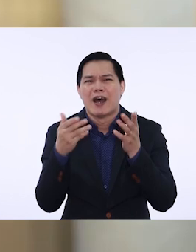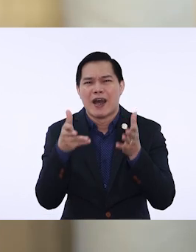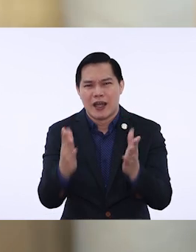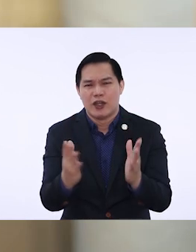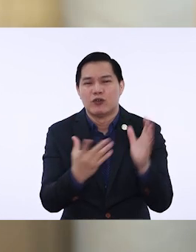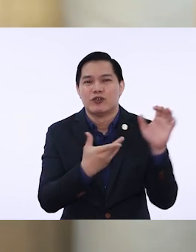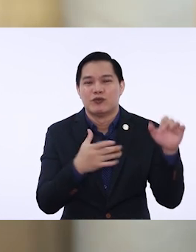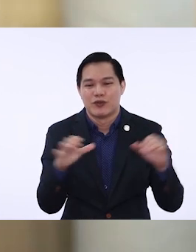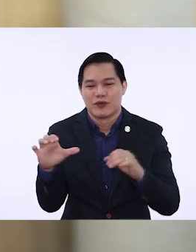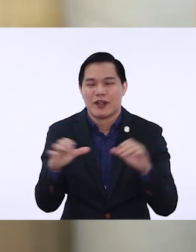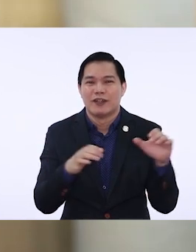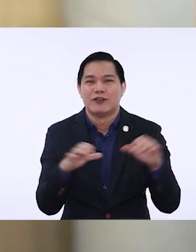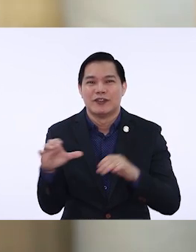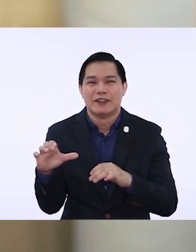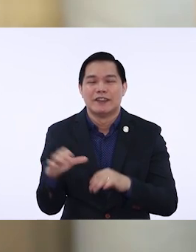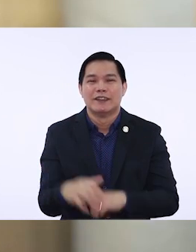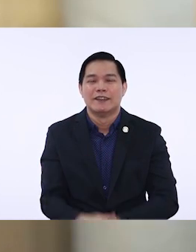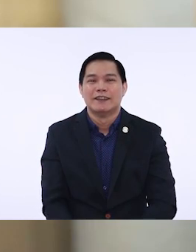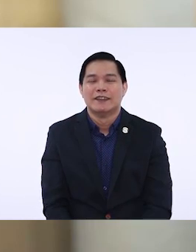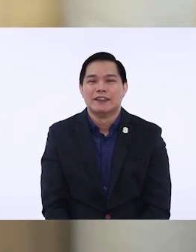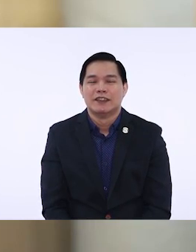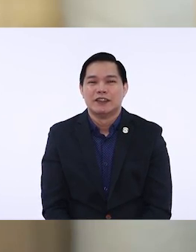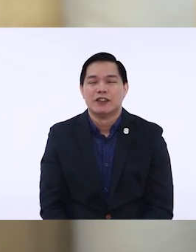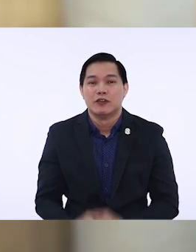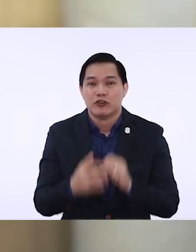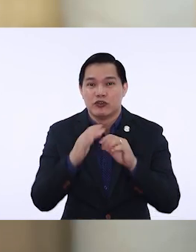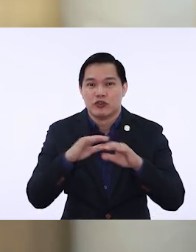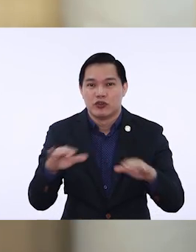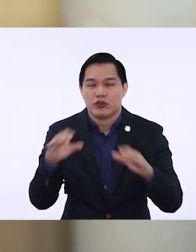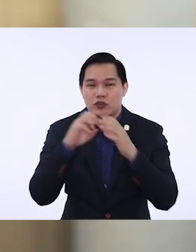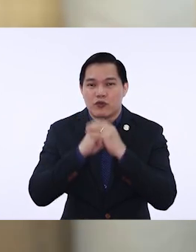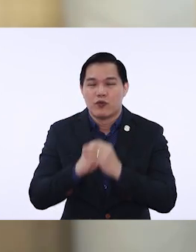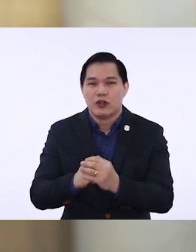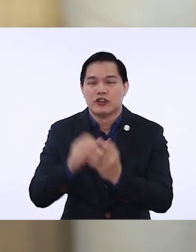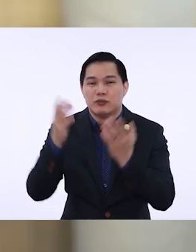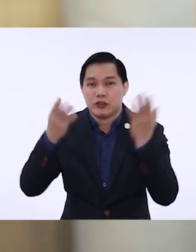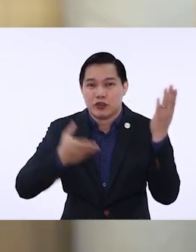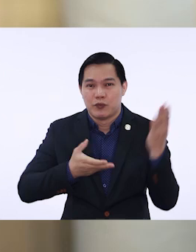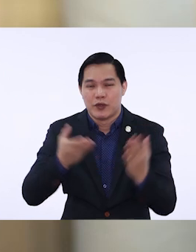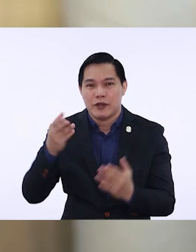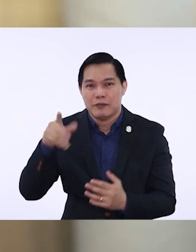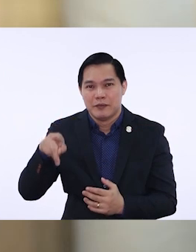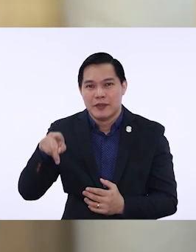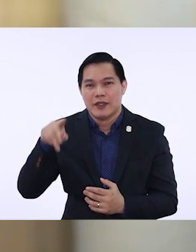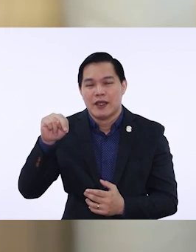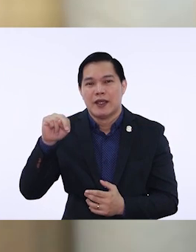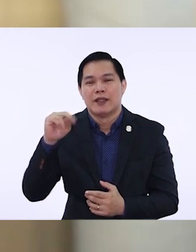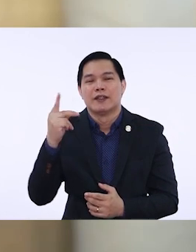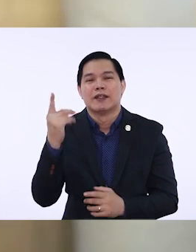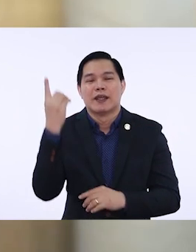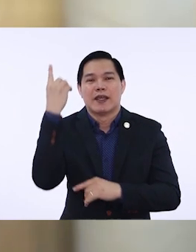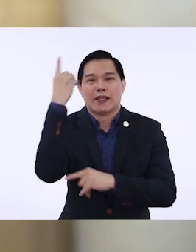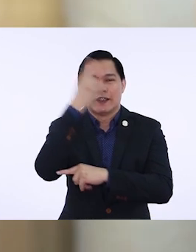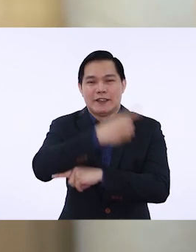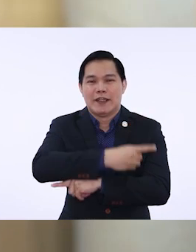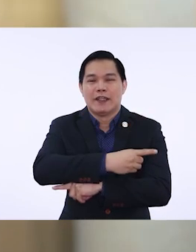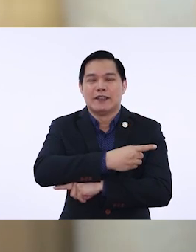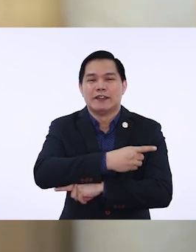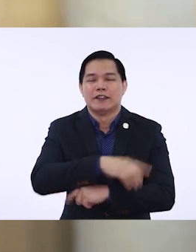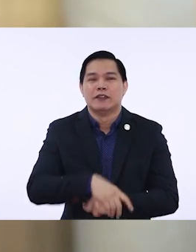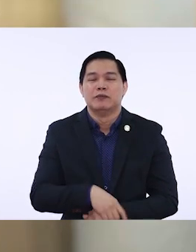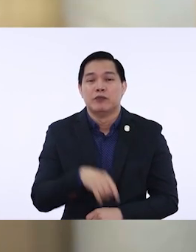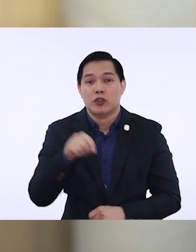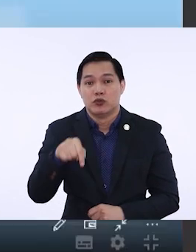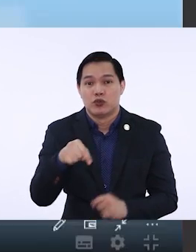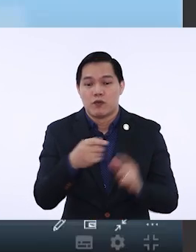nila ang aktibidad po na ito ng pagsamba ng kabataan na PNK Day. Sa aktibidad po